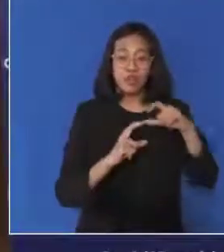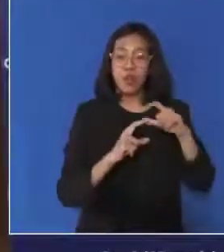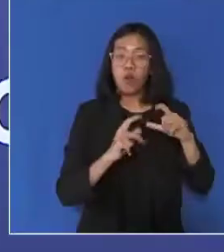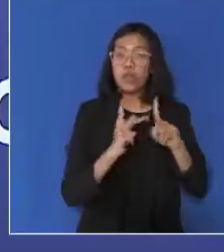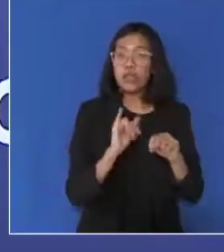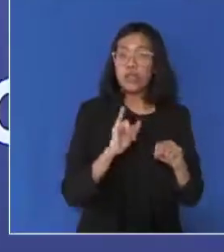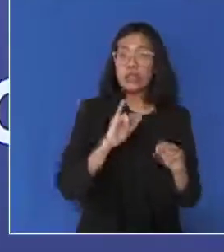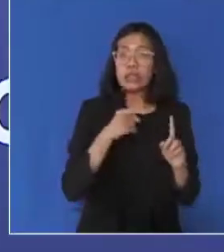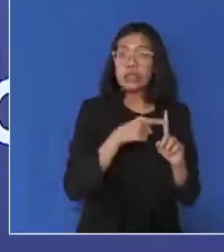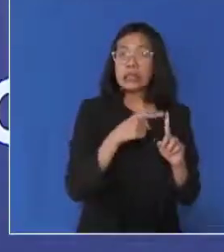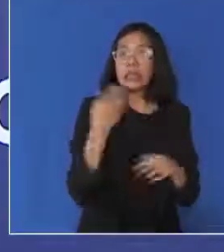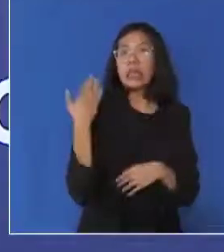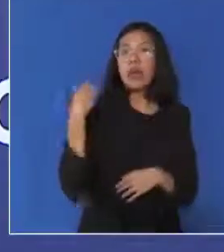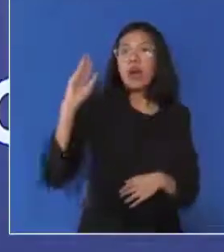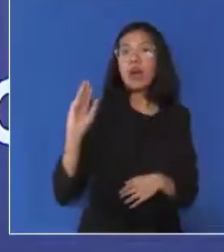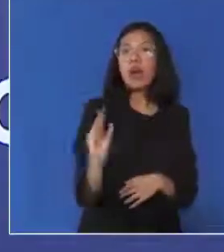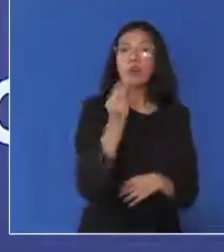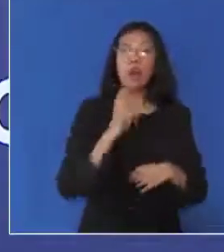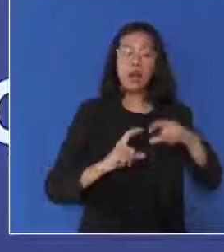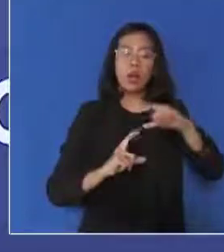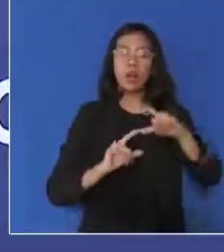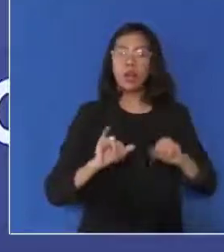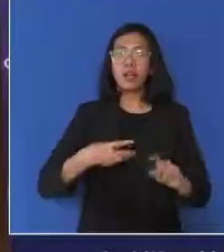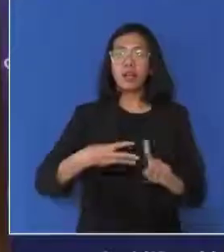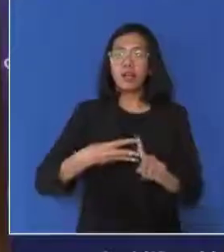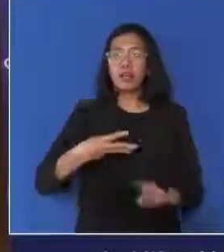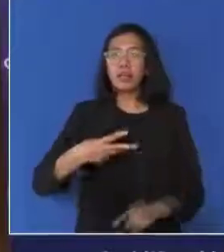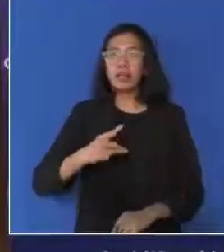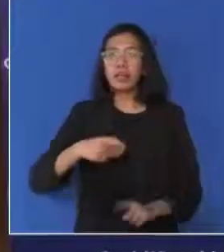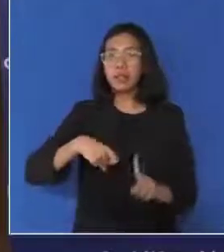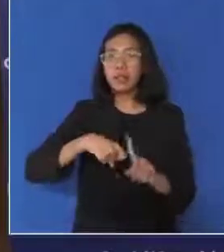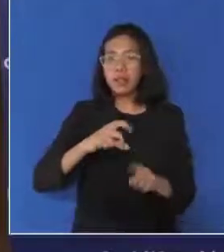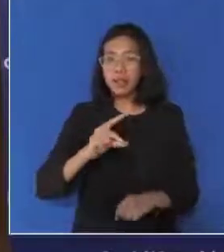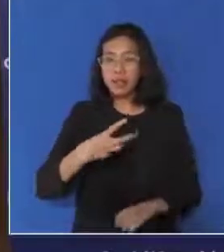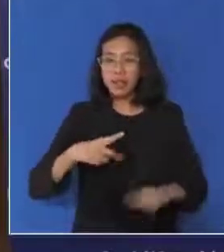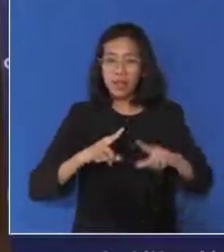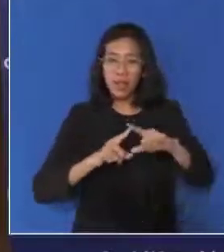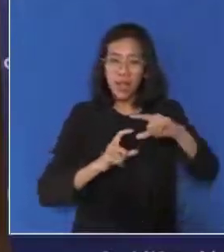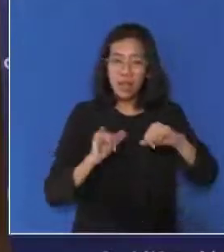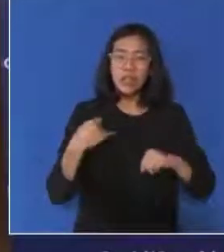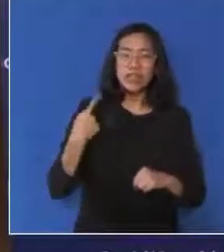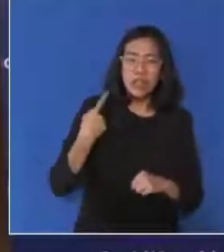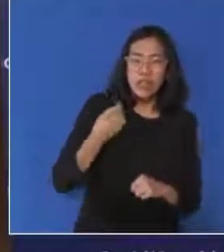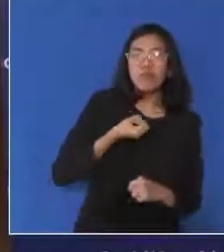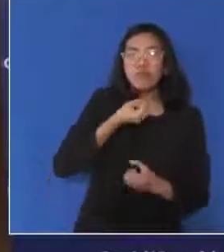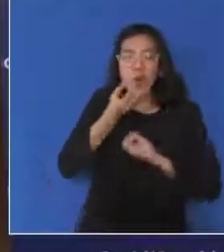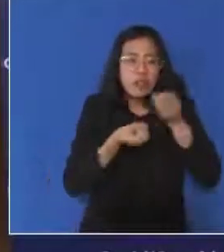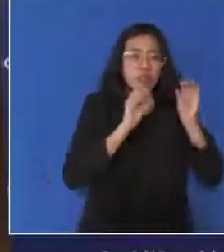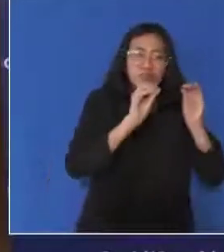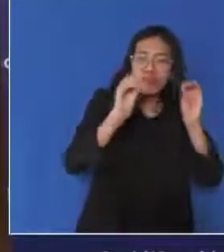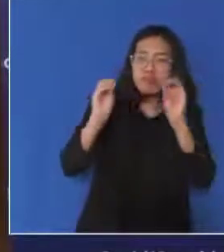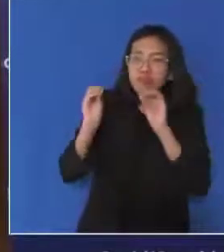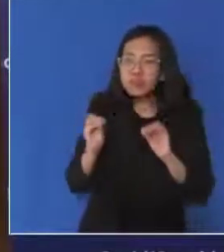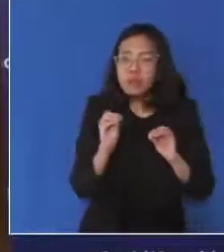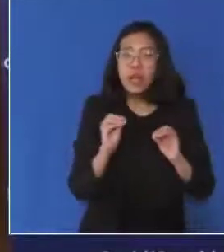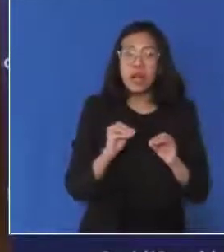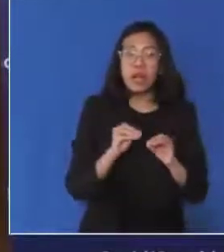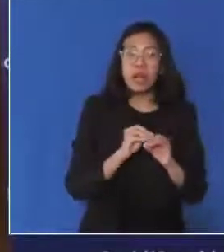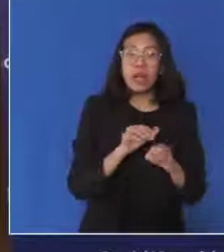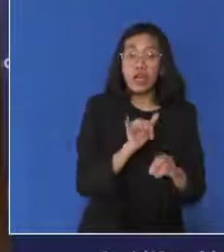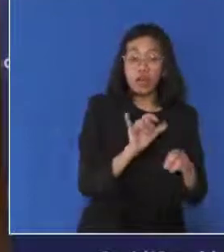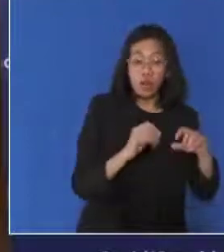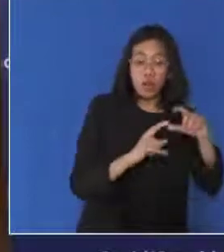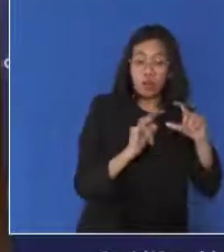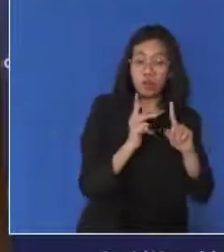siberkreasi beliau banyak melakukan edukasi secara menyenangkan hingga sekarang dan Celine kali bekerjasama dengan Kementerian komunikasi